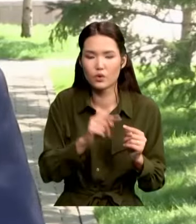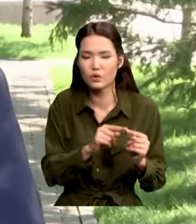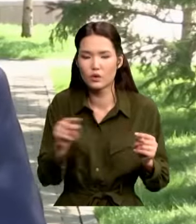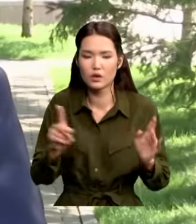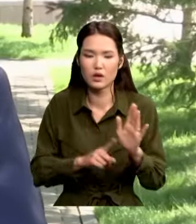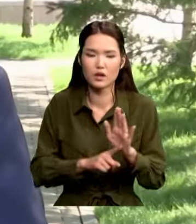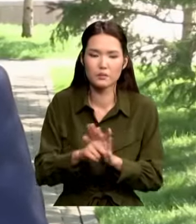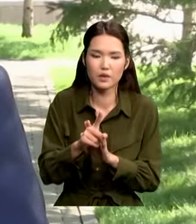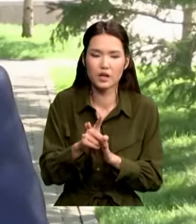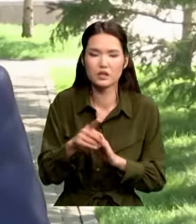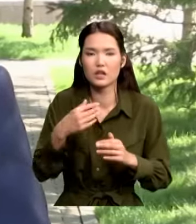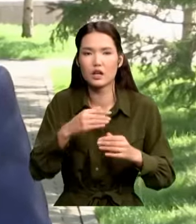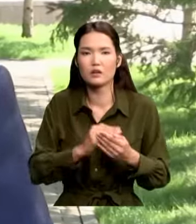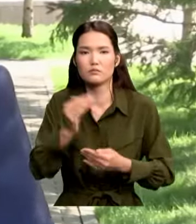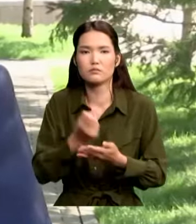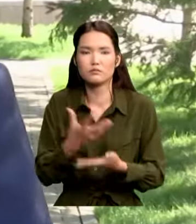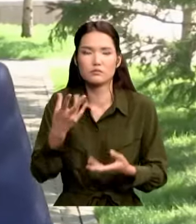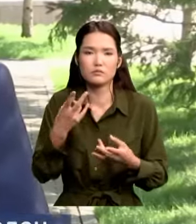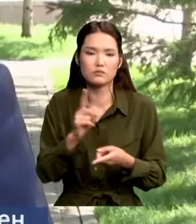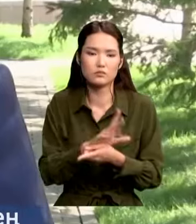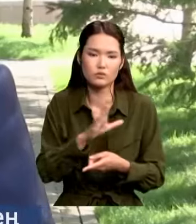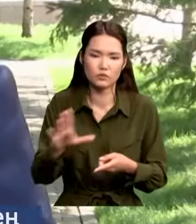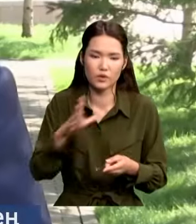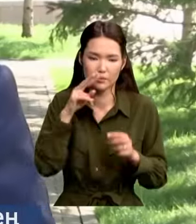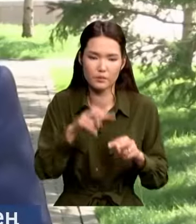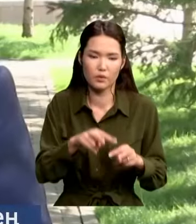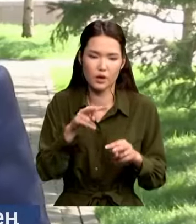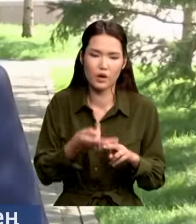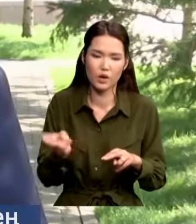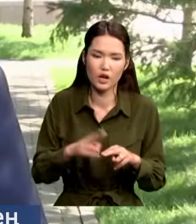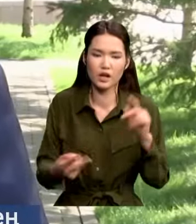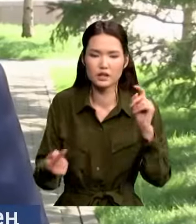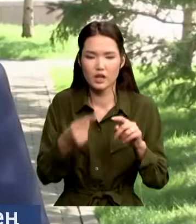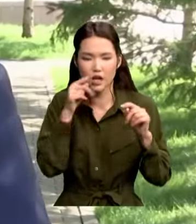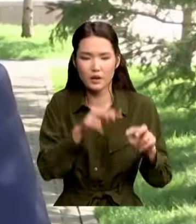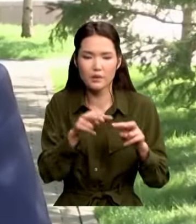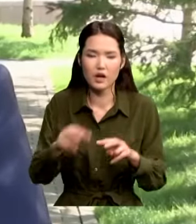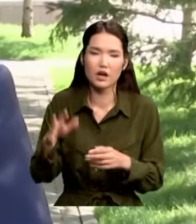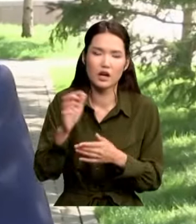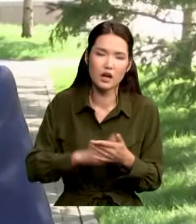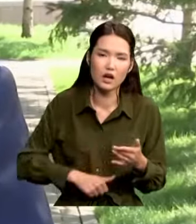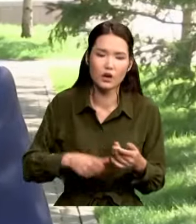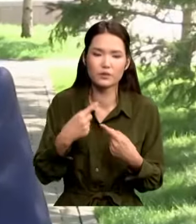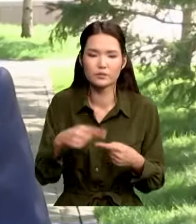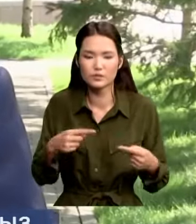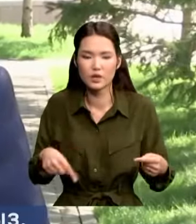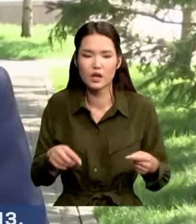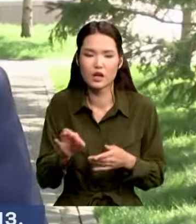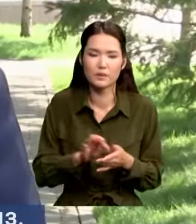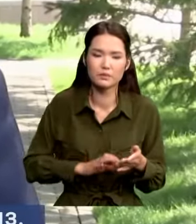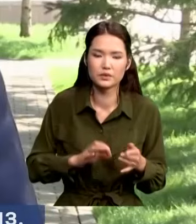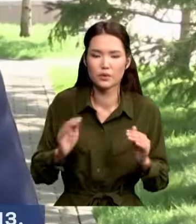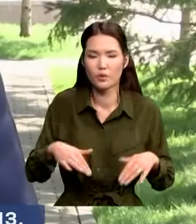действующих цен мы не предполагаем ажиотажного либо резкого повышения цен. Также на рынке будет действовать